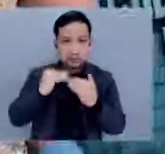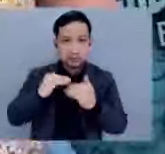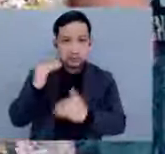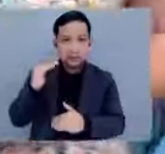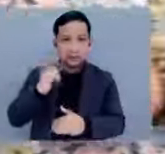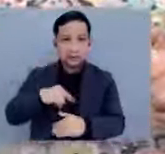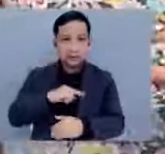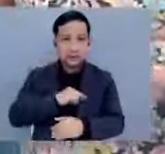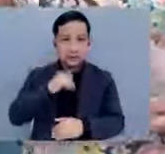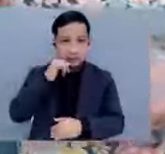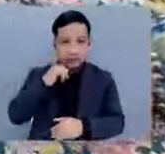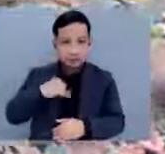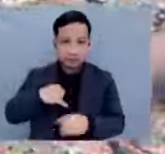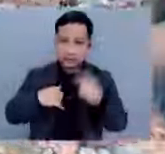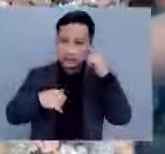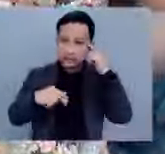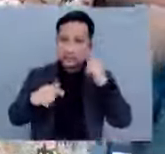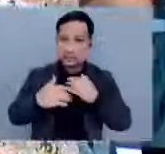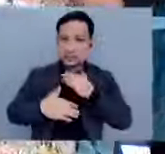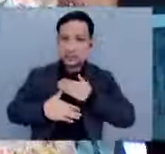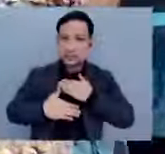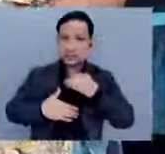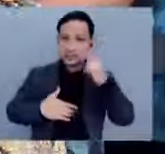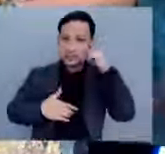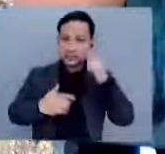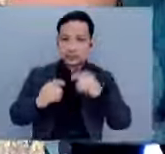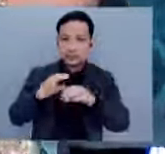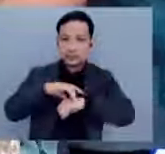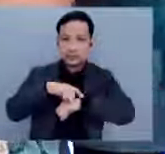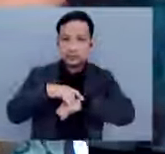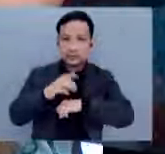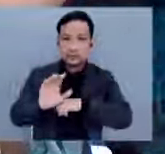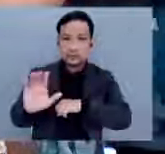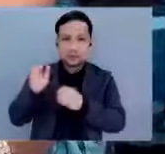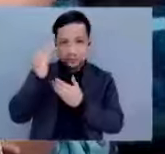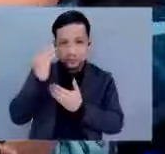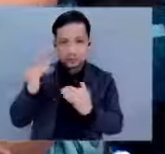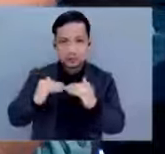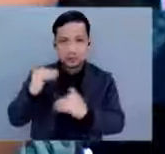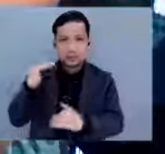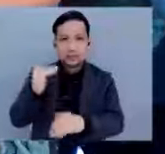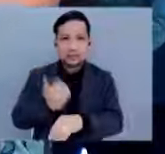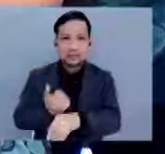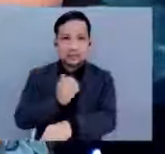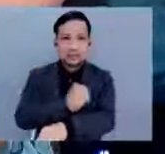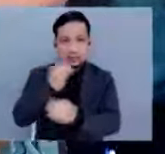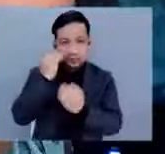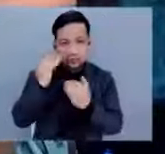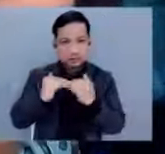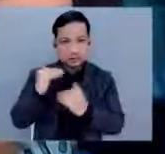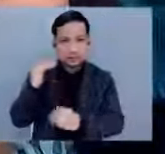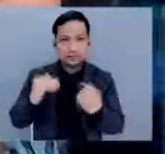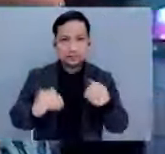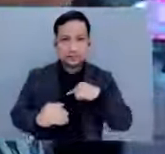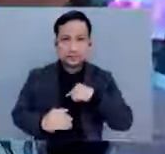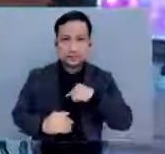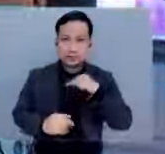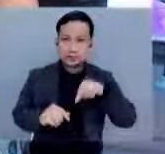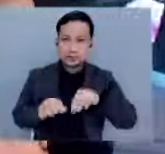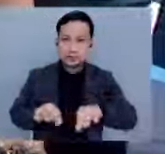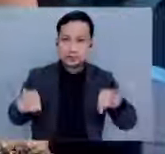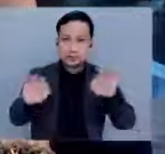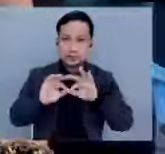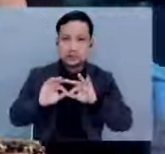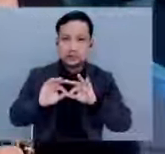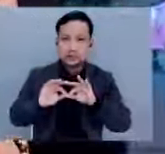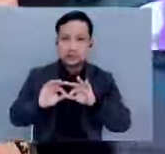happy, think earth tayo this Wednesday morning. Tulad na lang ng ibinahaging energy ng ating mga bisita ngayong araw. That is so right, Jess.